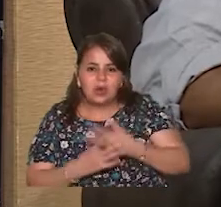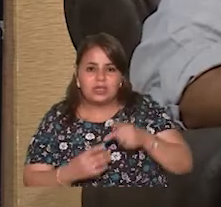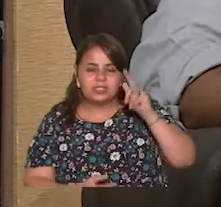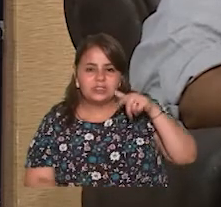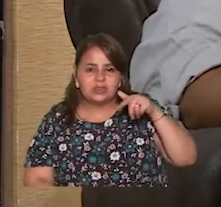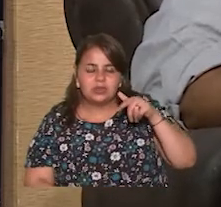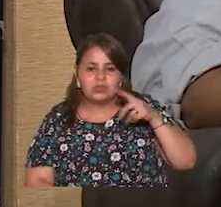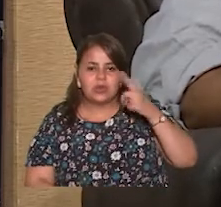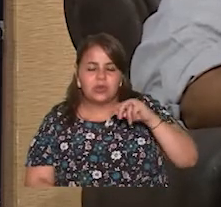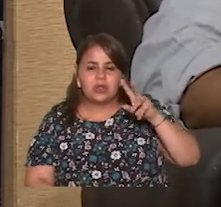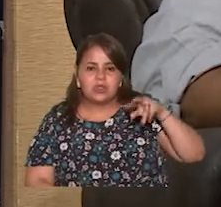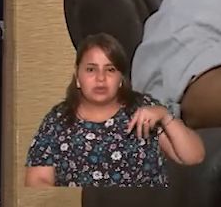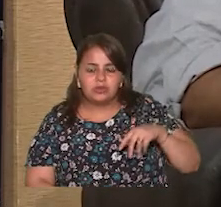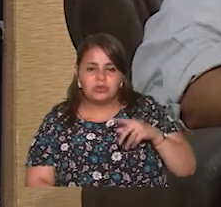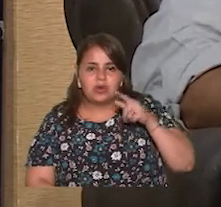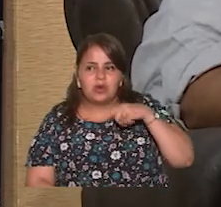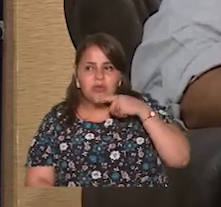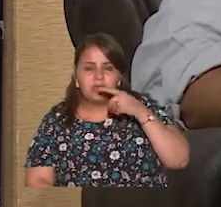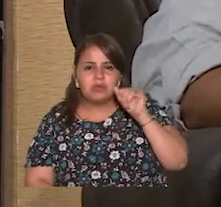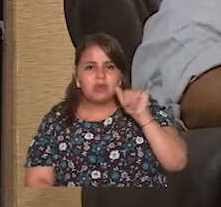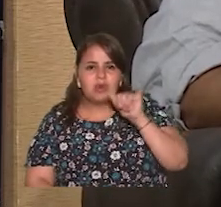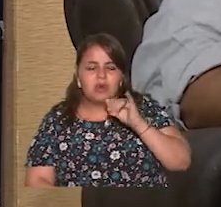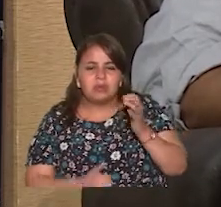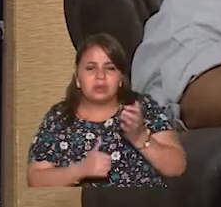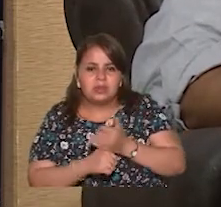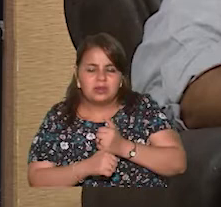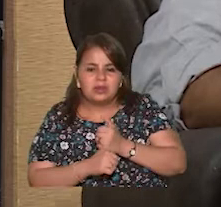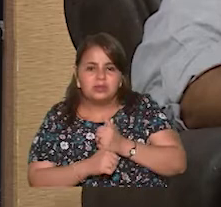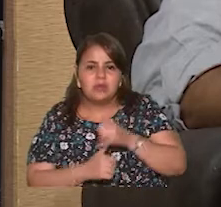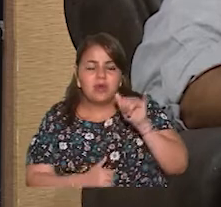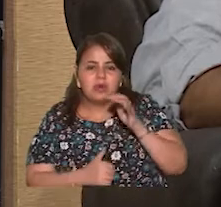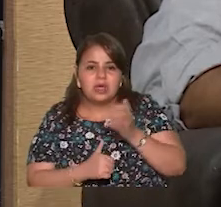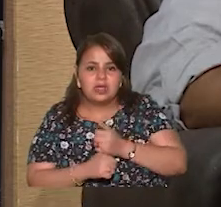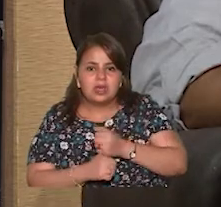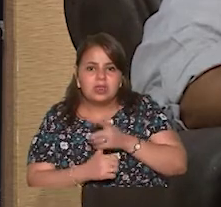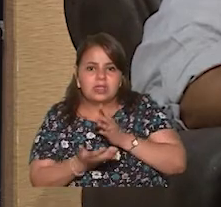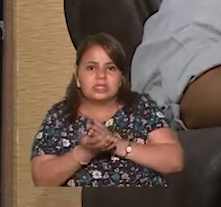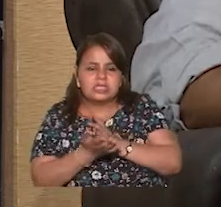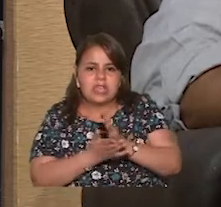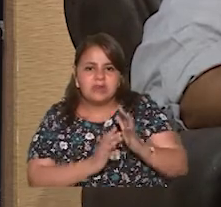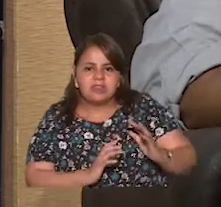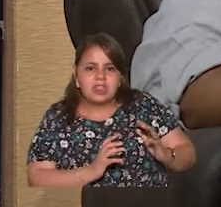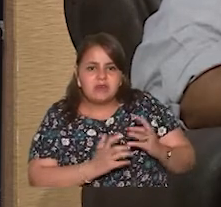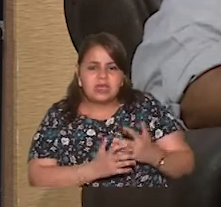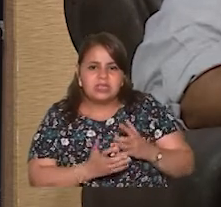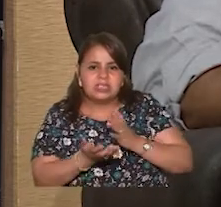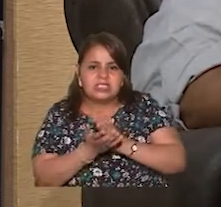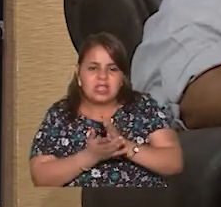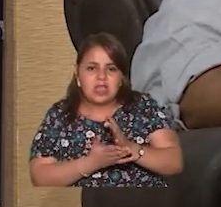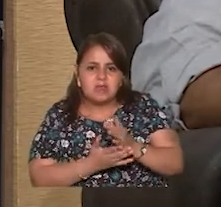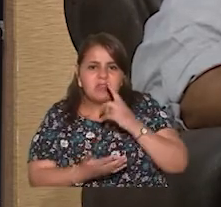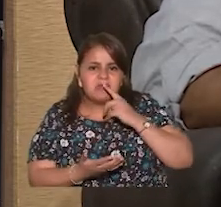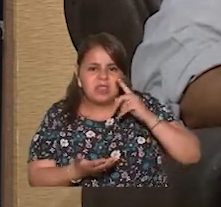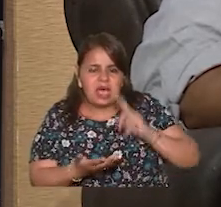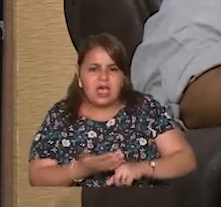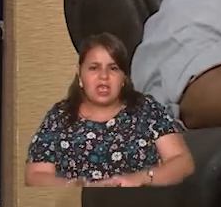بص مش هيفرق معايا الشخص اللي اتجوزيه طالما هو ثابت في الإيمان، ثابت في الحق، بيدور على